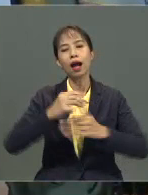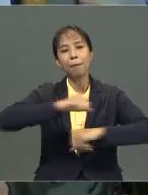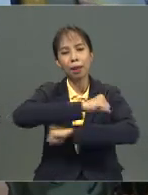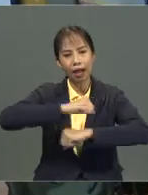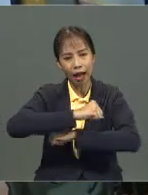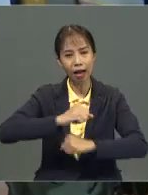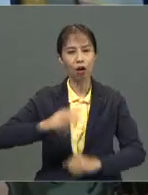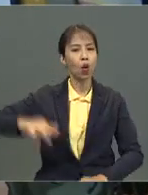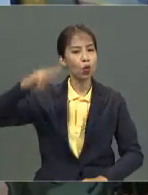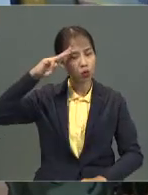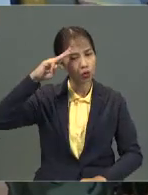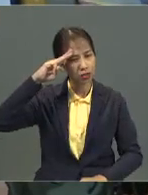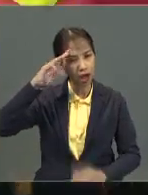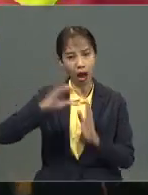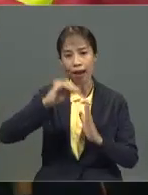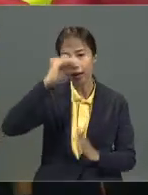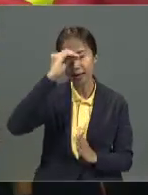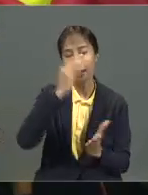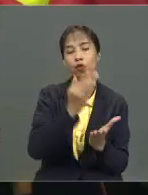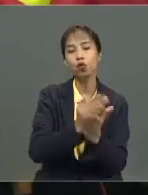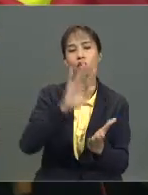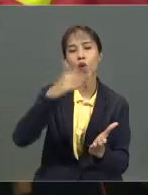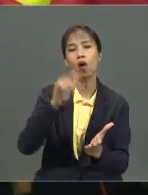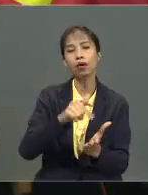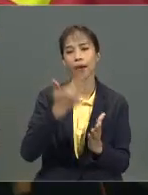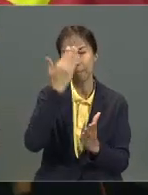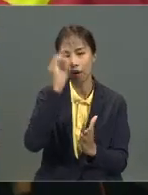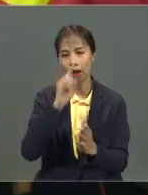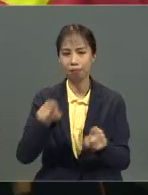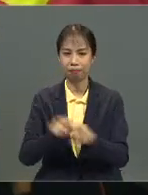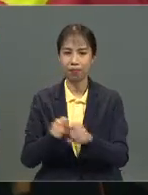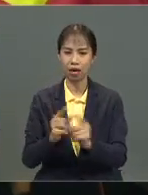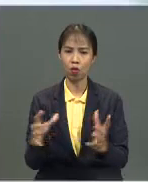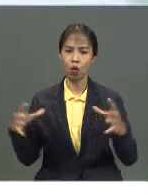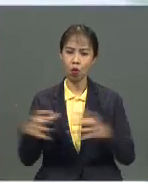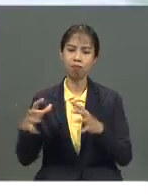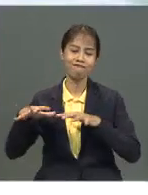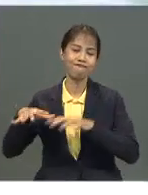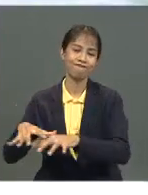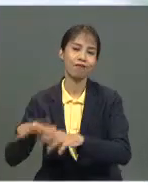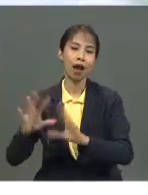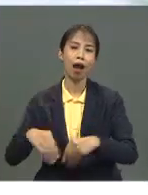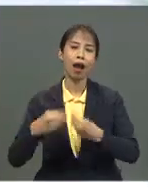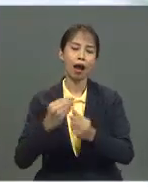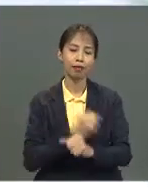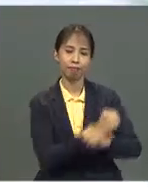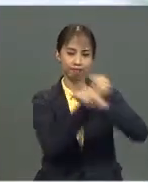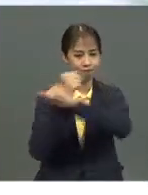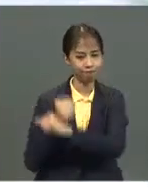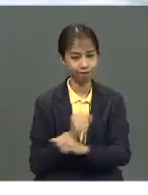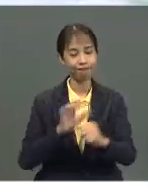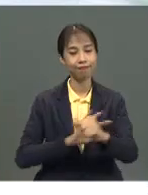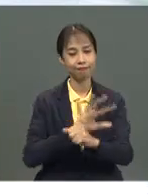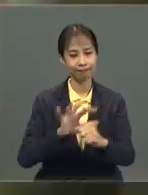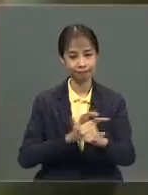านั้นที่จำเป็นต้องงดการเรียนการสอนไปก่อนเพื่อลดการสัมผัสและรวมตัวกันเพื่อความปลอดภัยป้องกันการแพร่ระบาดของ